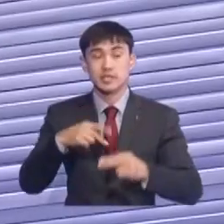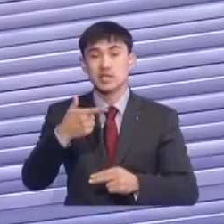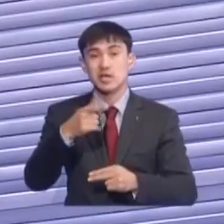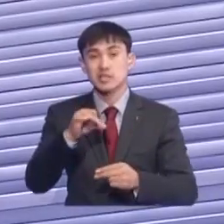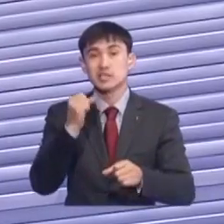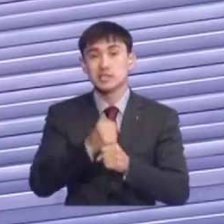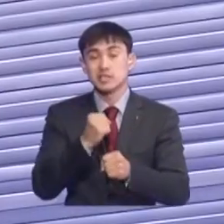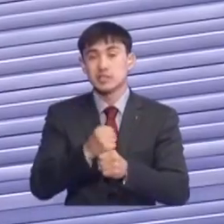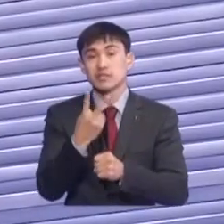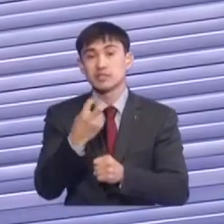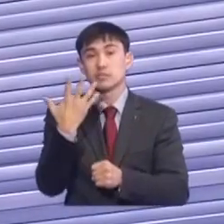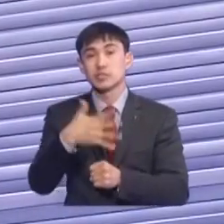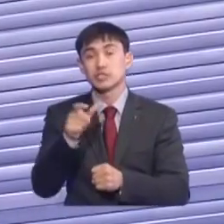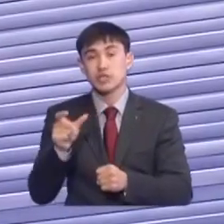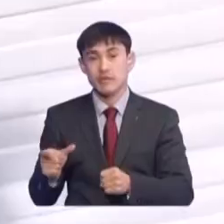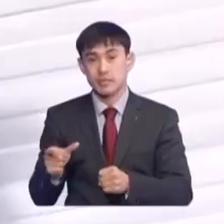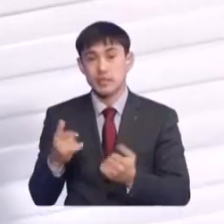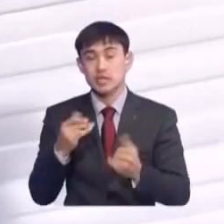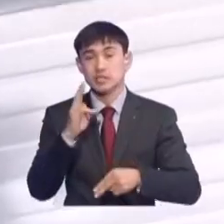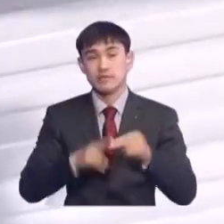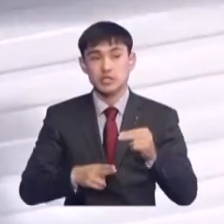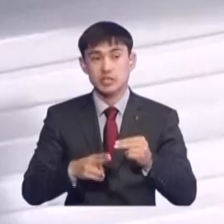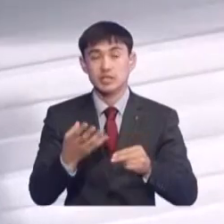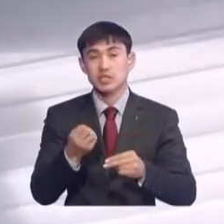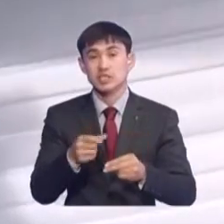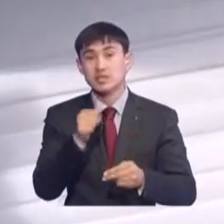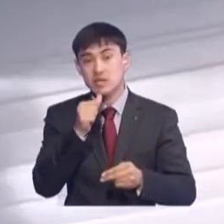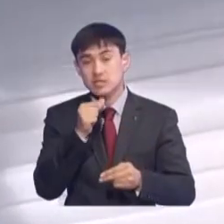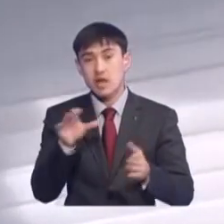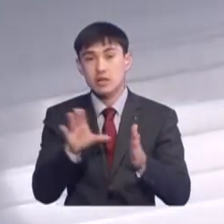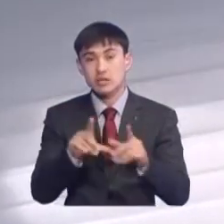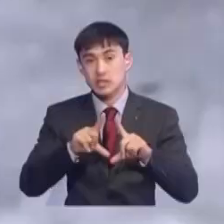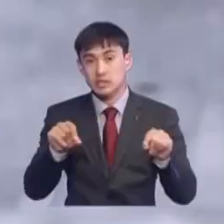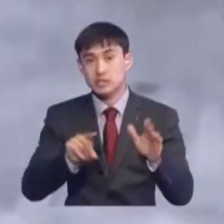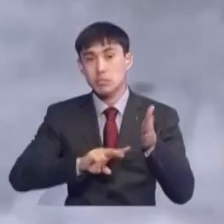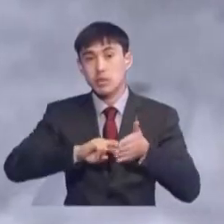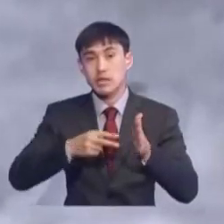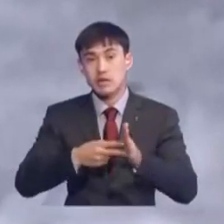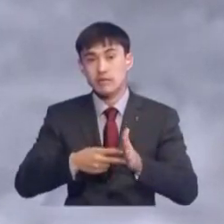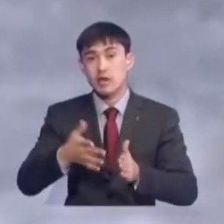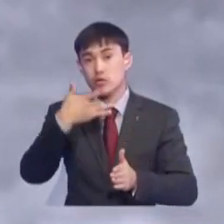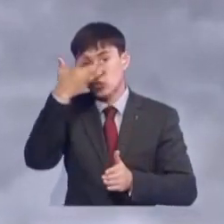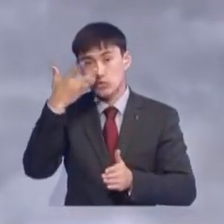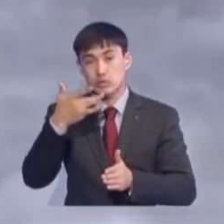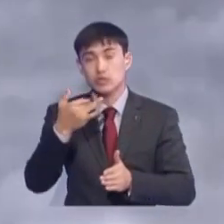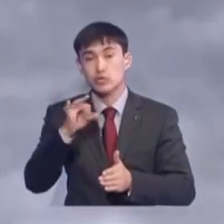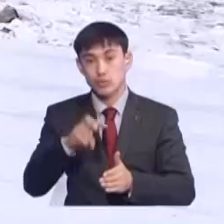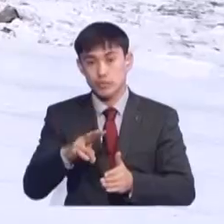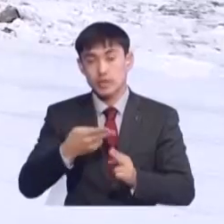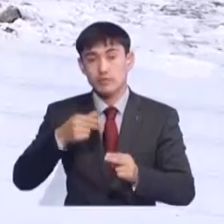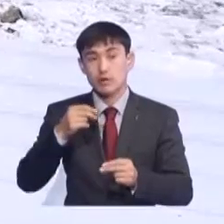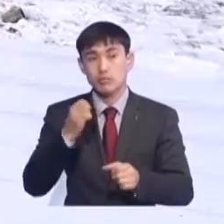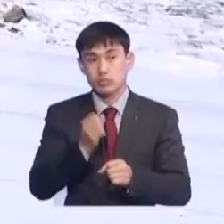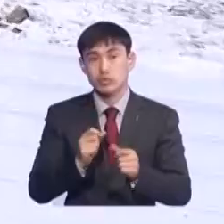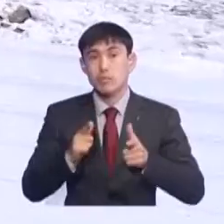задействовано 250 человек её завершение а также тестирование электростанции запланировано на июнь текущего года тогда же будут